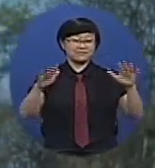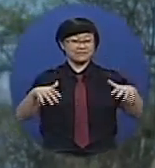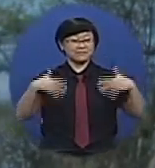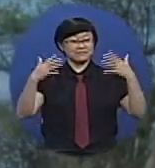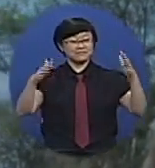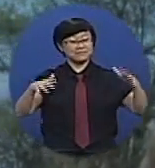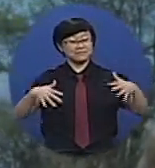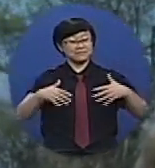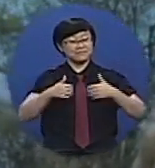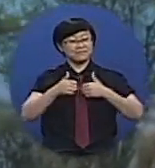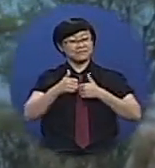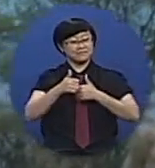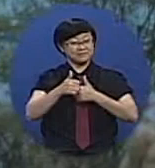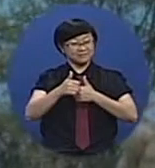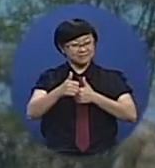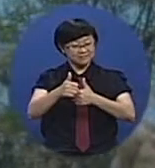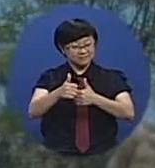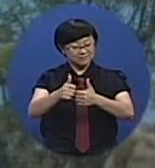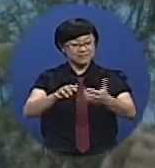바람 따라